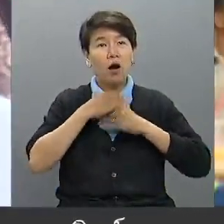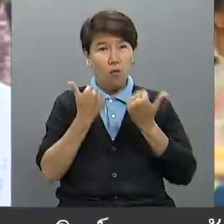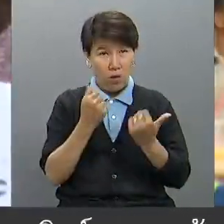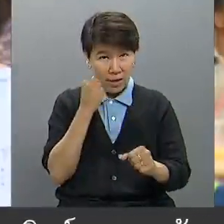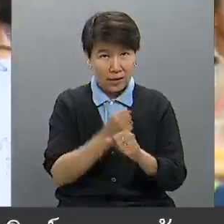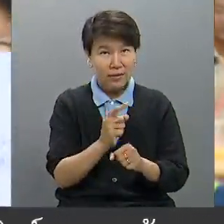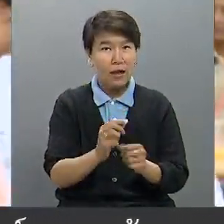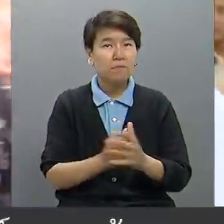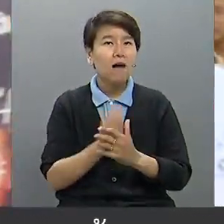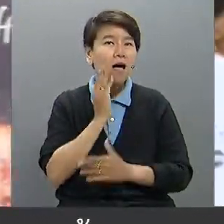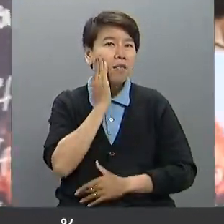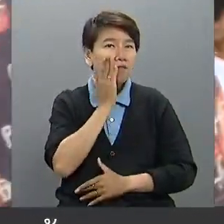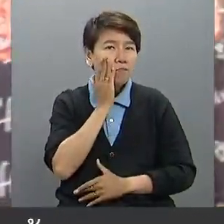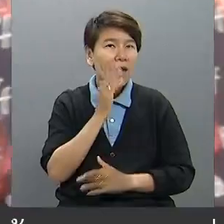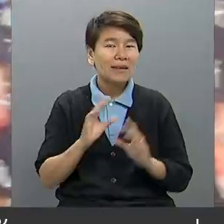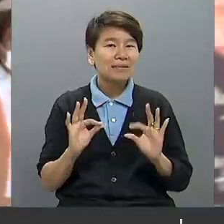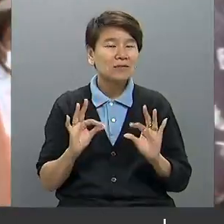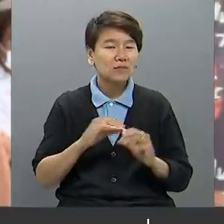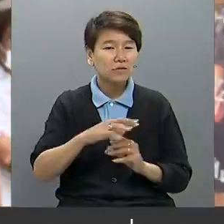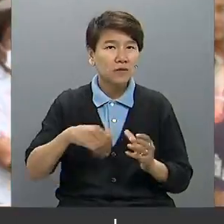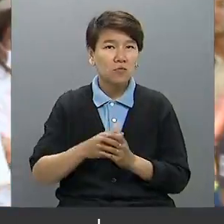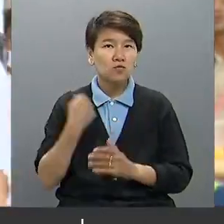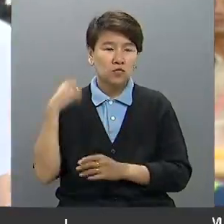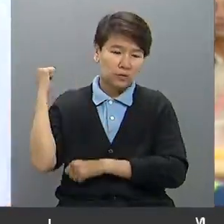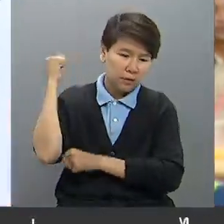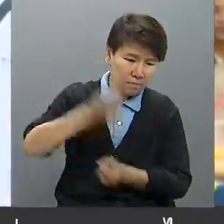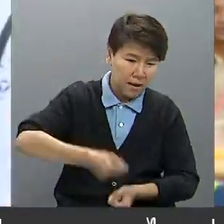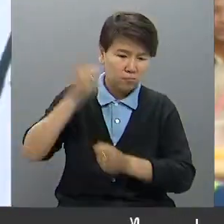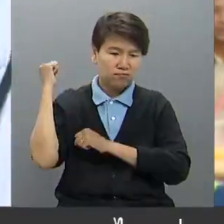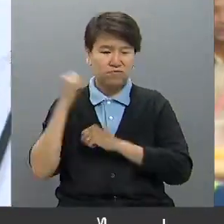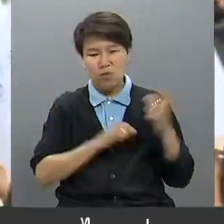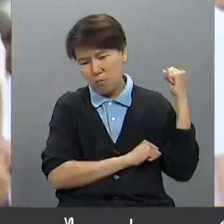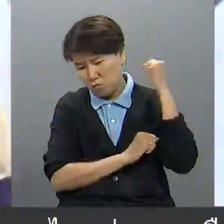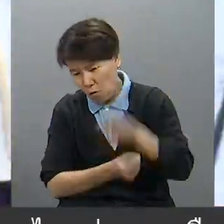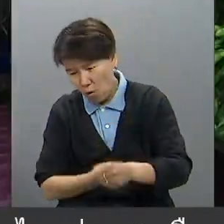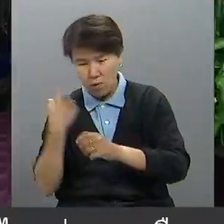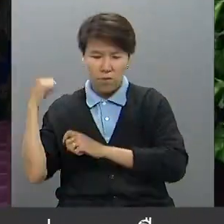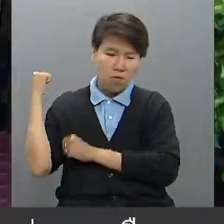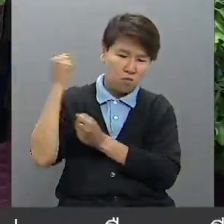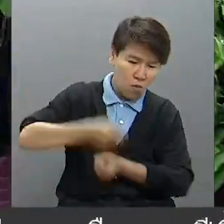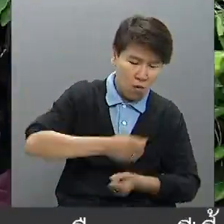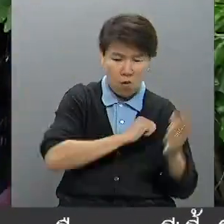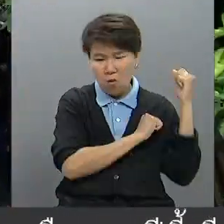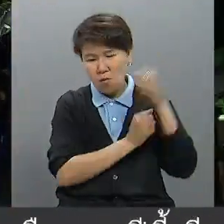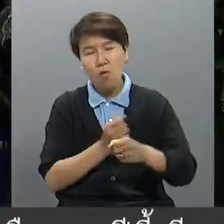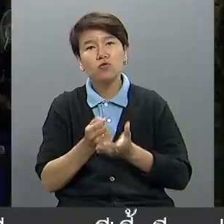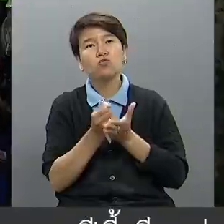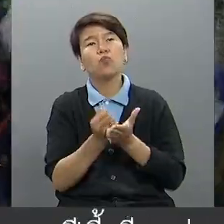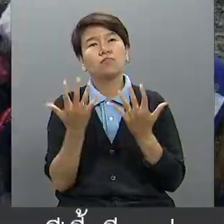นะที่ช่วยกันตำช่วยกันกินนะฮะเป็นข้าวปุ้งที่ใหญ่ที่สุดแล้วก็ยาวที่สุดในโลกครับ